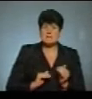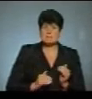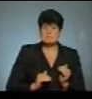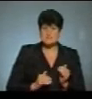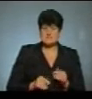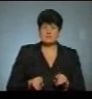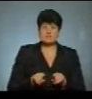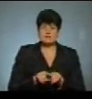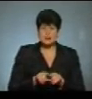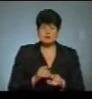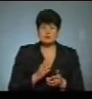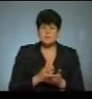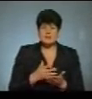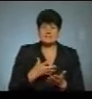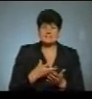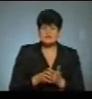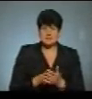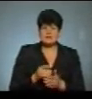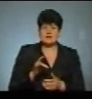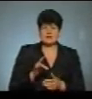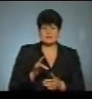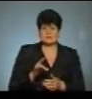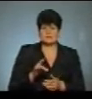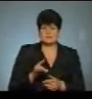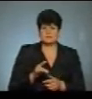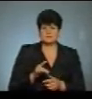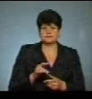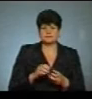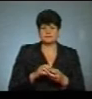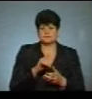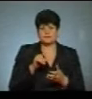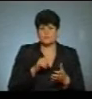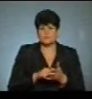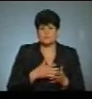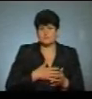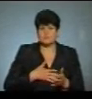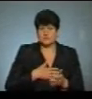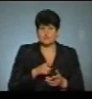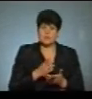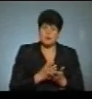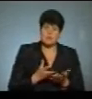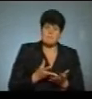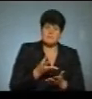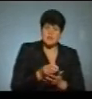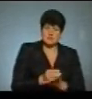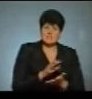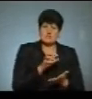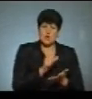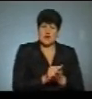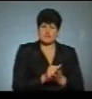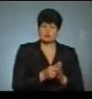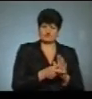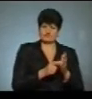вони також мають свій резон хвилюватися, тому що, ну, наприклад, вони мають платити за оренду